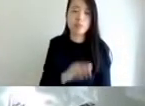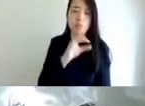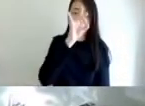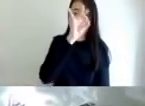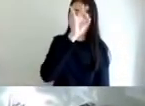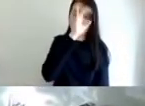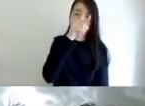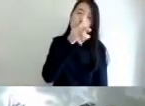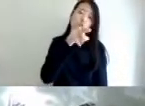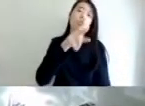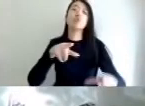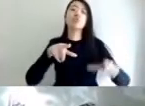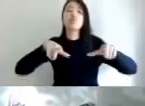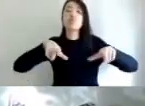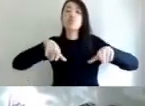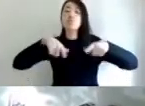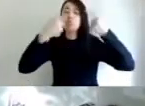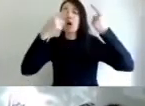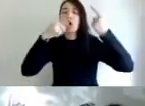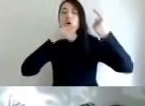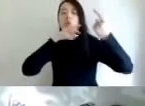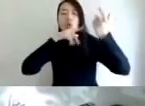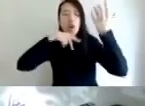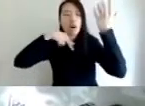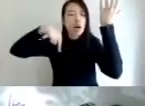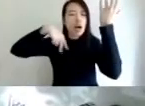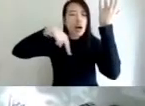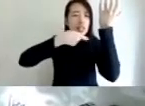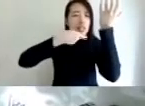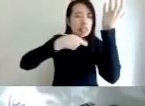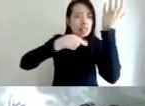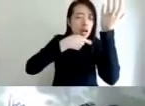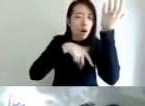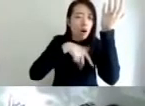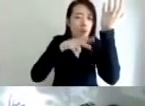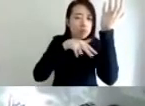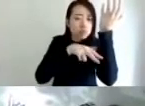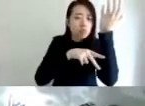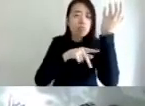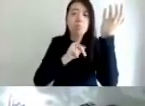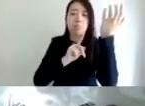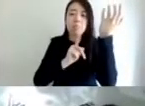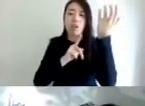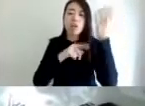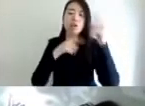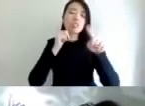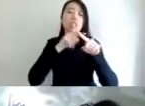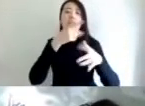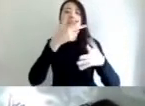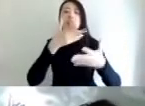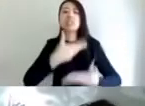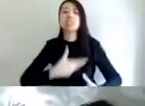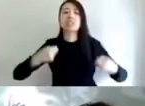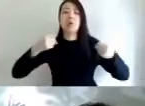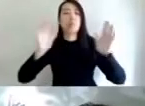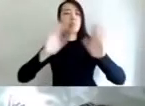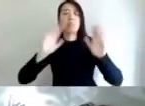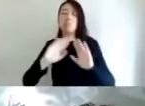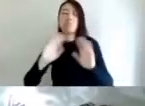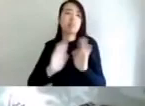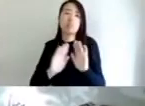係我哋見到佢好， 唔 係 梁家嘅。 其實唔係啊，係咁樣噶。因為咧